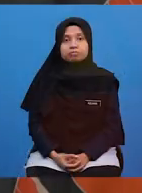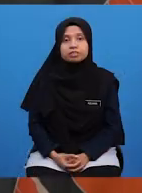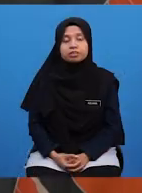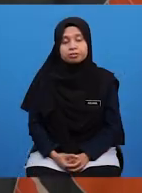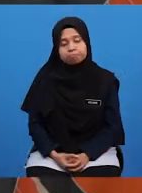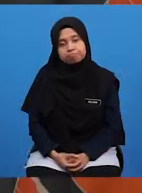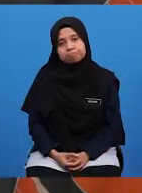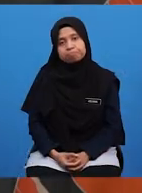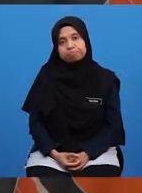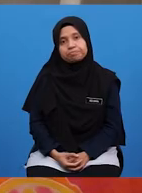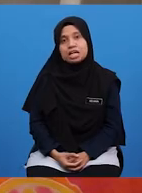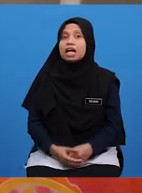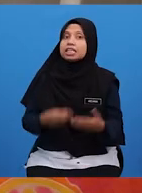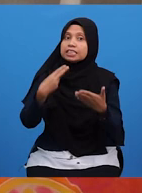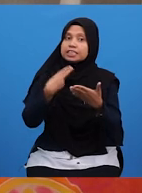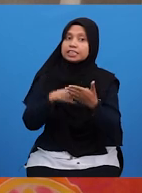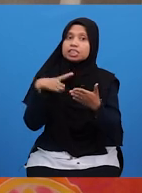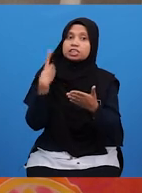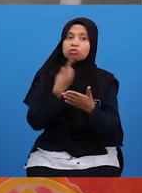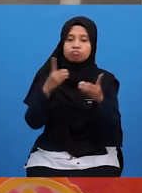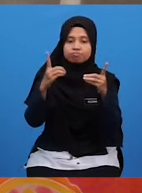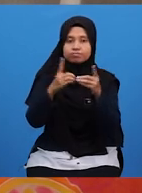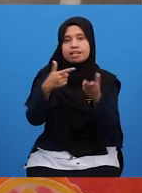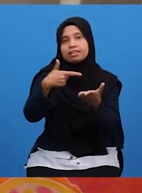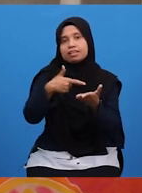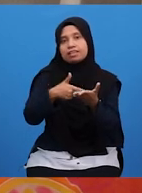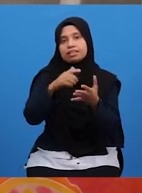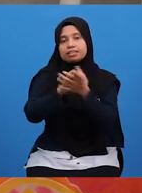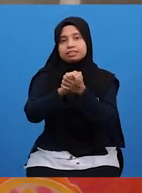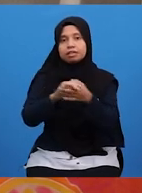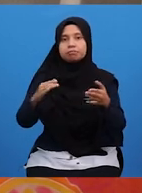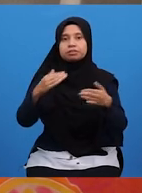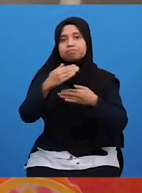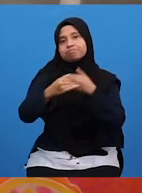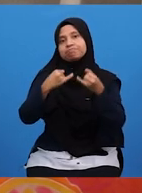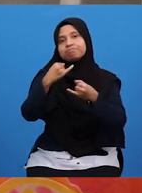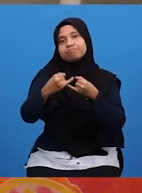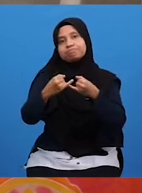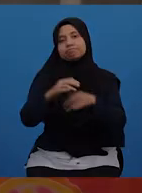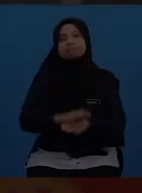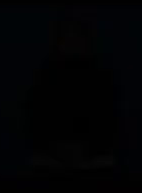Dapat semuanya kan? Sehingga kita berjumpa lagi, selamat maju jaya!